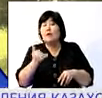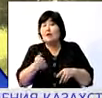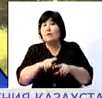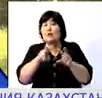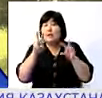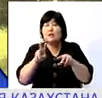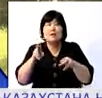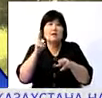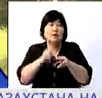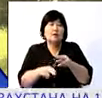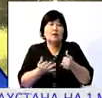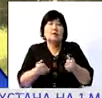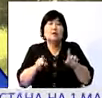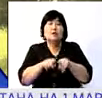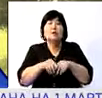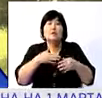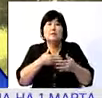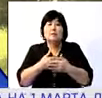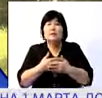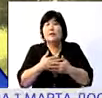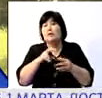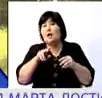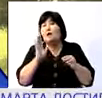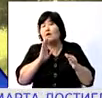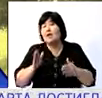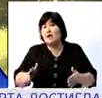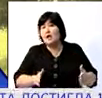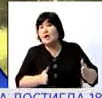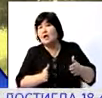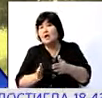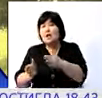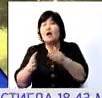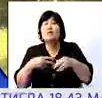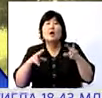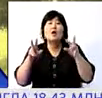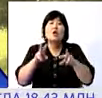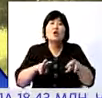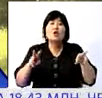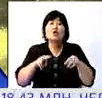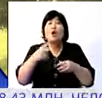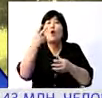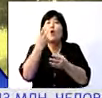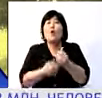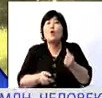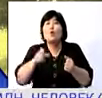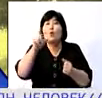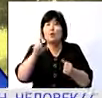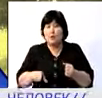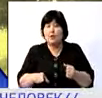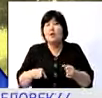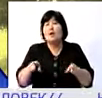нас завершился, теперь идет пассивный поиск. Это по глади реки Сырдарья мы ищем утопленника.